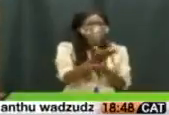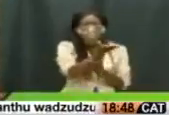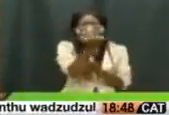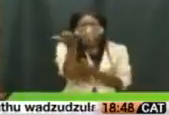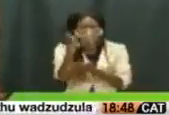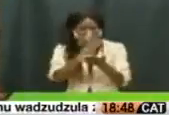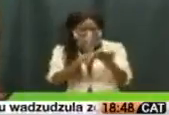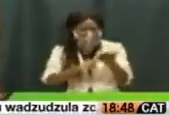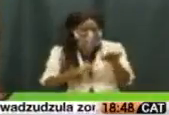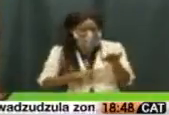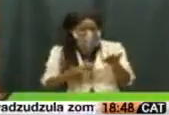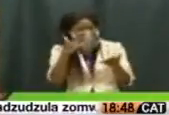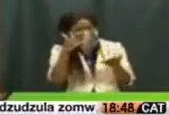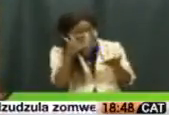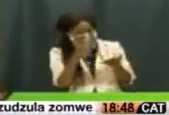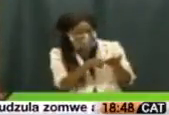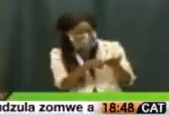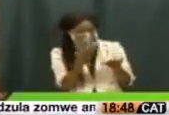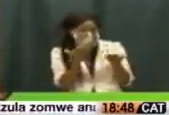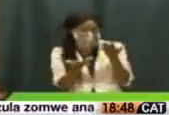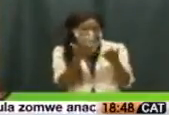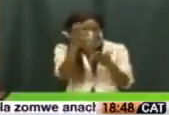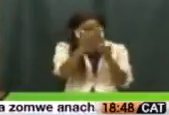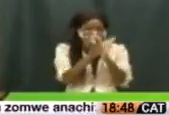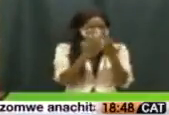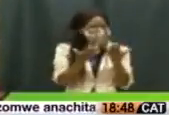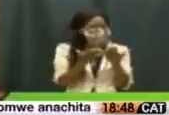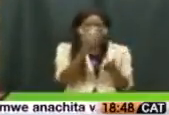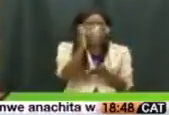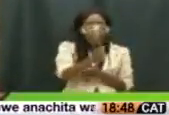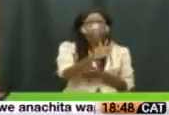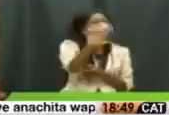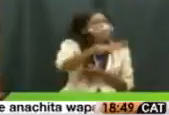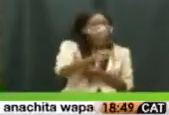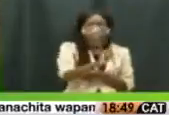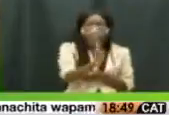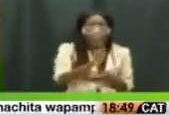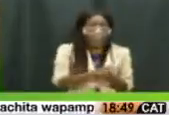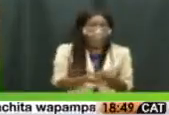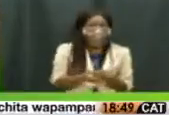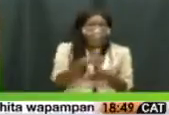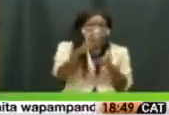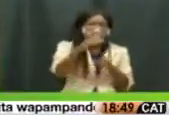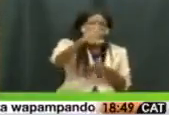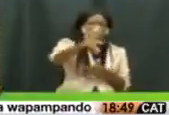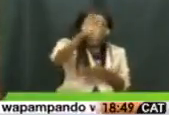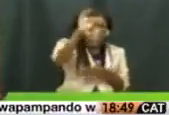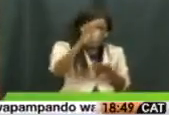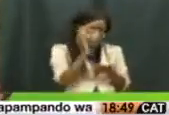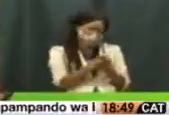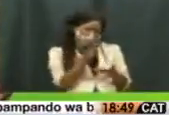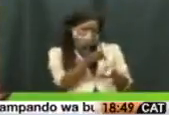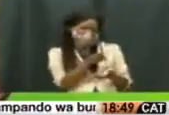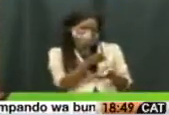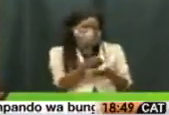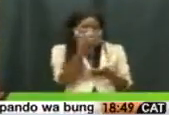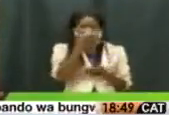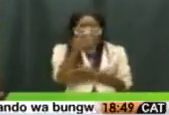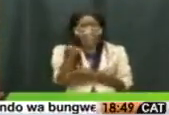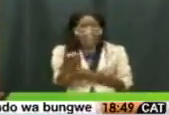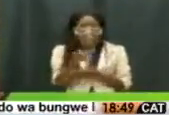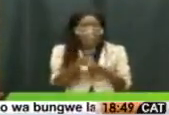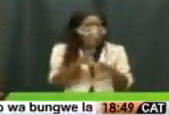sikuti zonse ndizoona tizizisankha ndithu tisango mmasatira mwachimbulimbuli nkumatenga ma